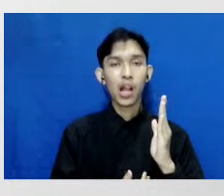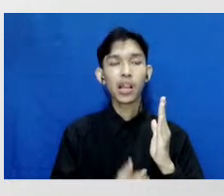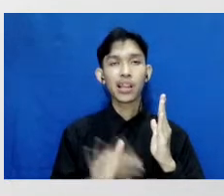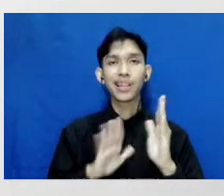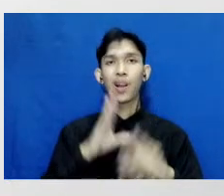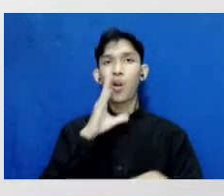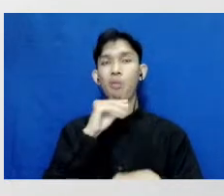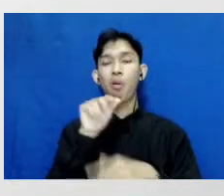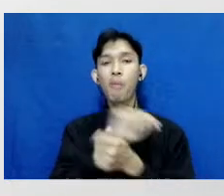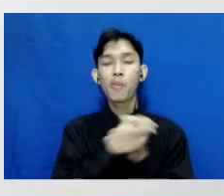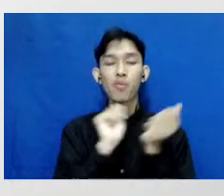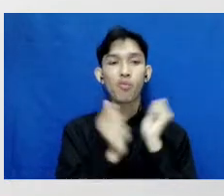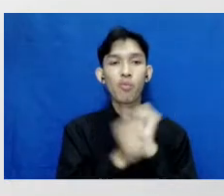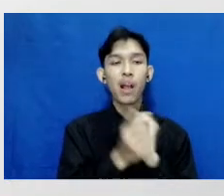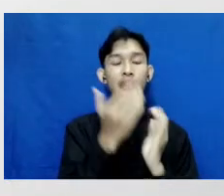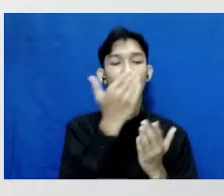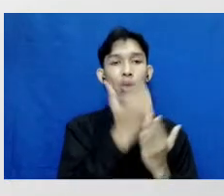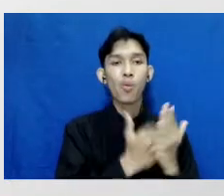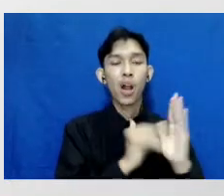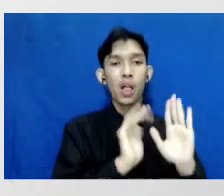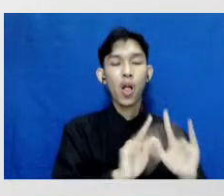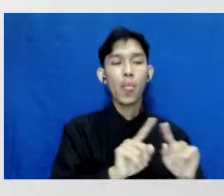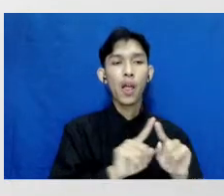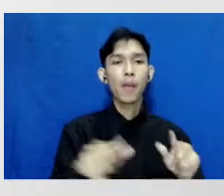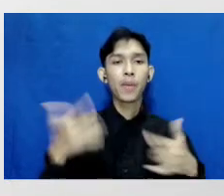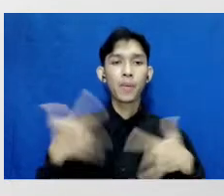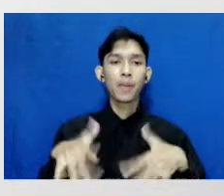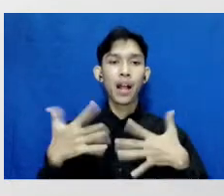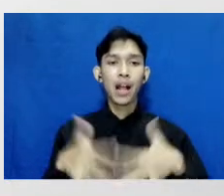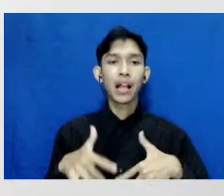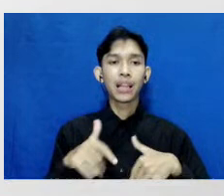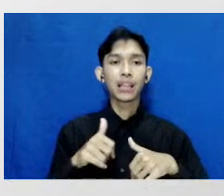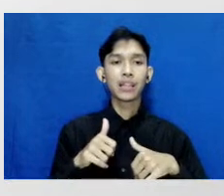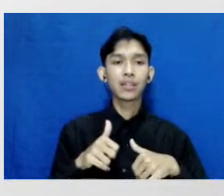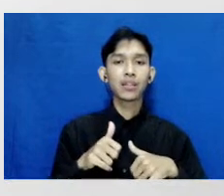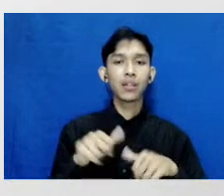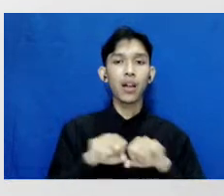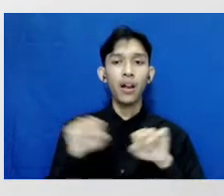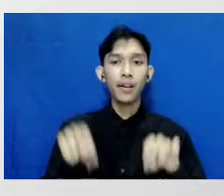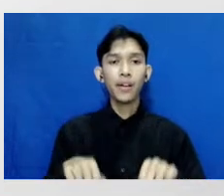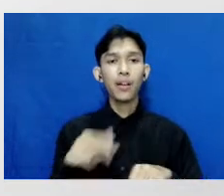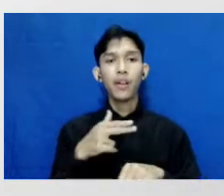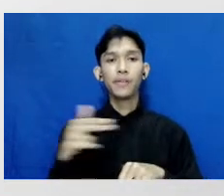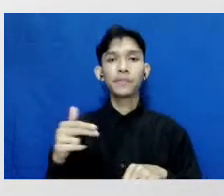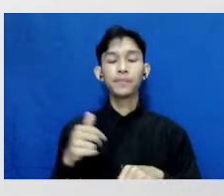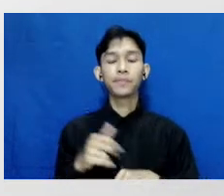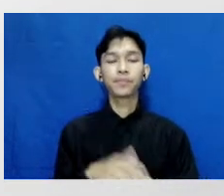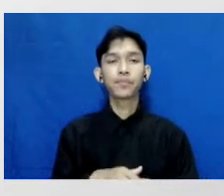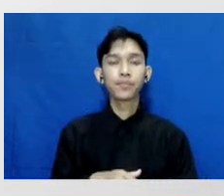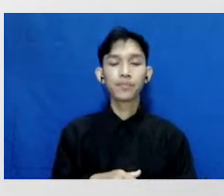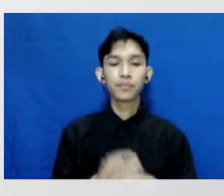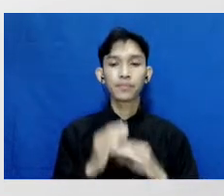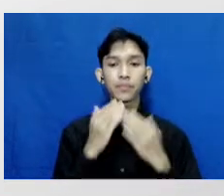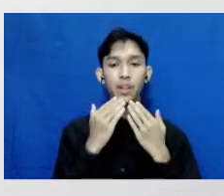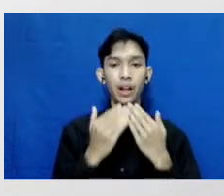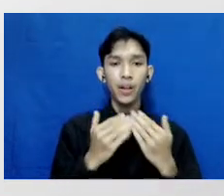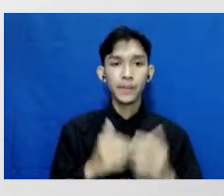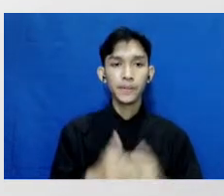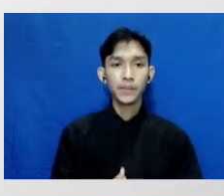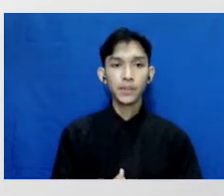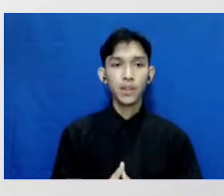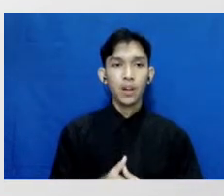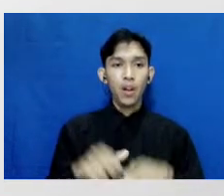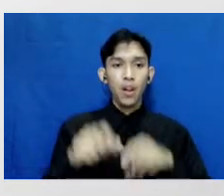mengubah dari aturan-aturan, tetapi juga praktik serta legal system di Indonesia. Terima kasih. Terima kasih, Pak